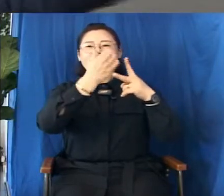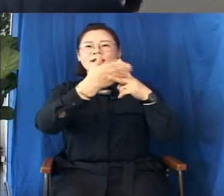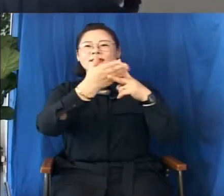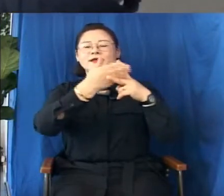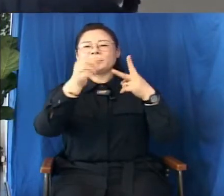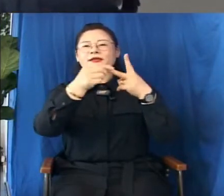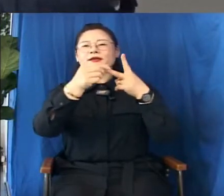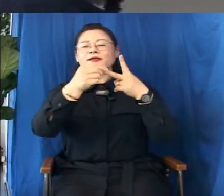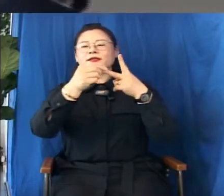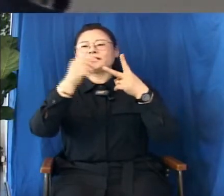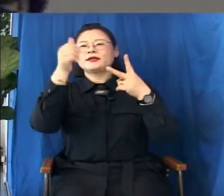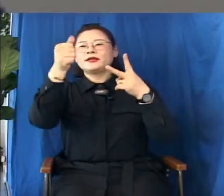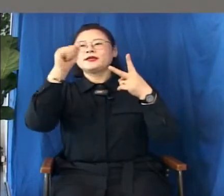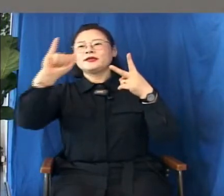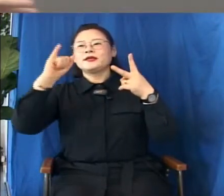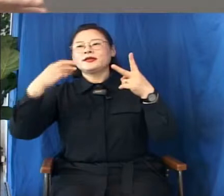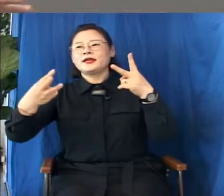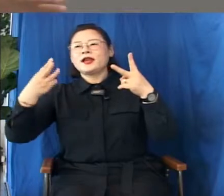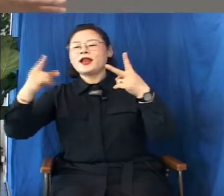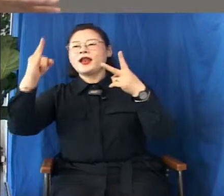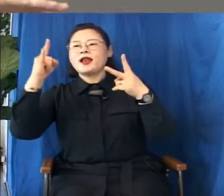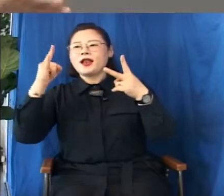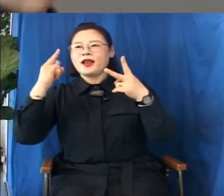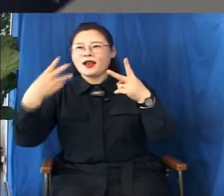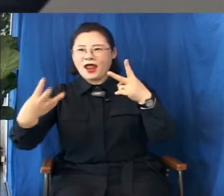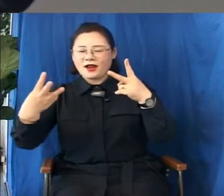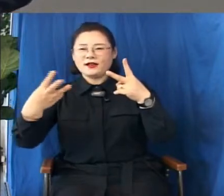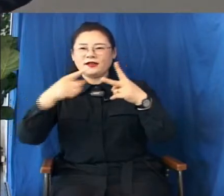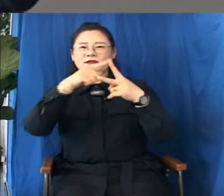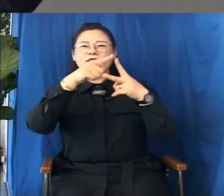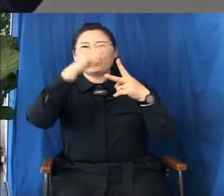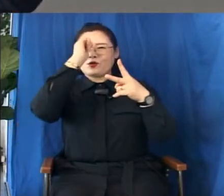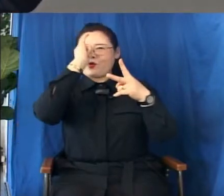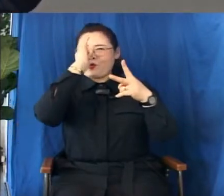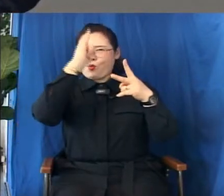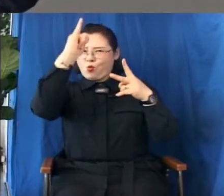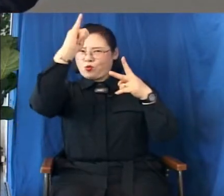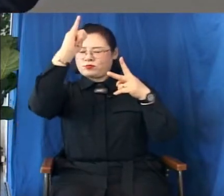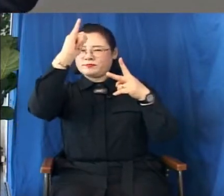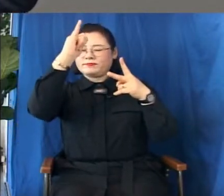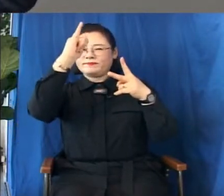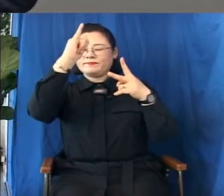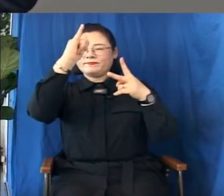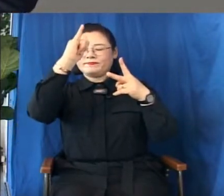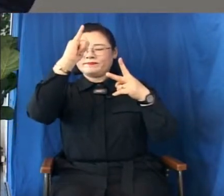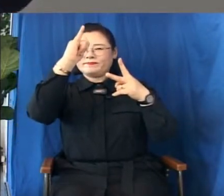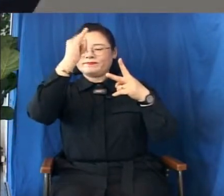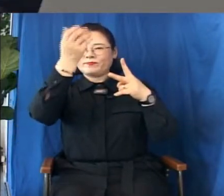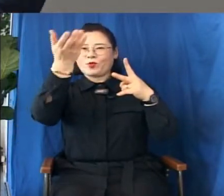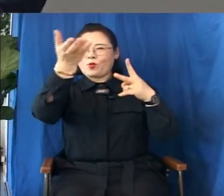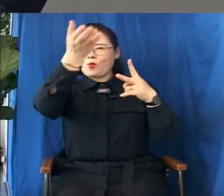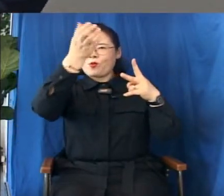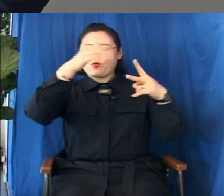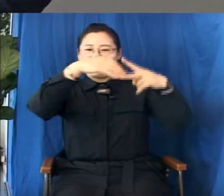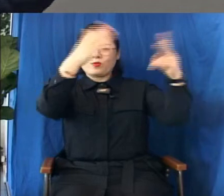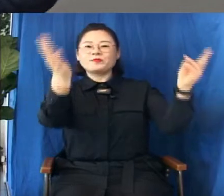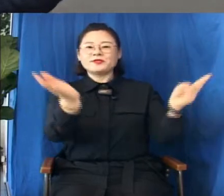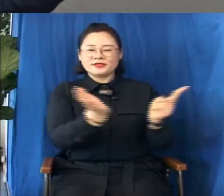그래서 이거는 뭐 일반 서민들 뭐 이런 사람들보다는 특권층이 이렇게 조금 말씀도